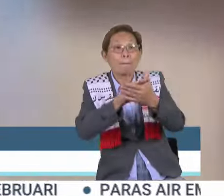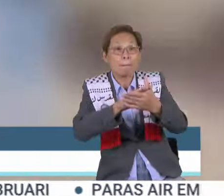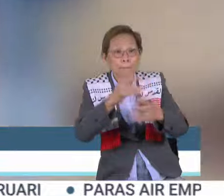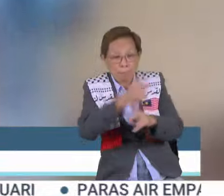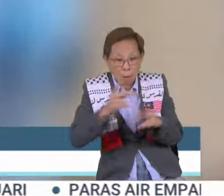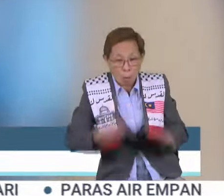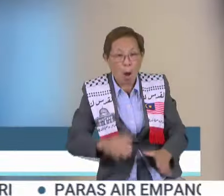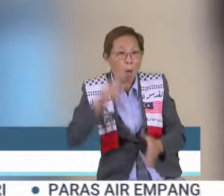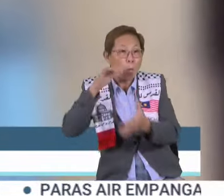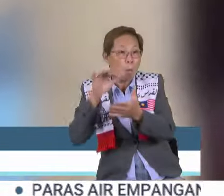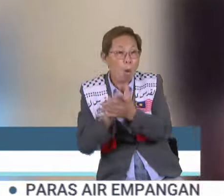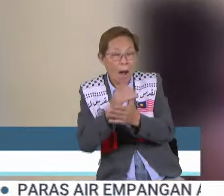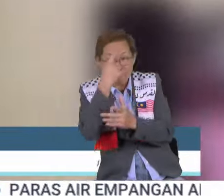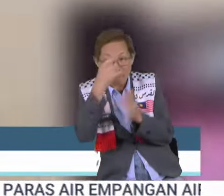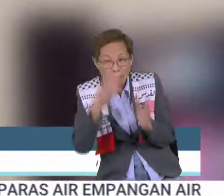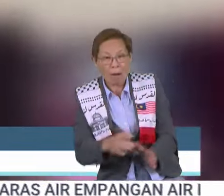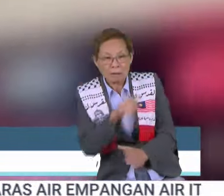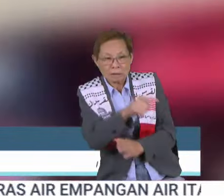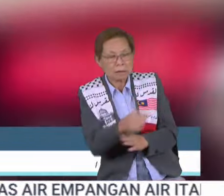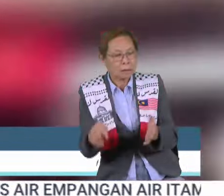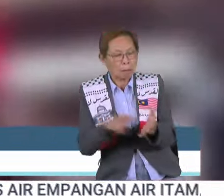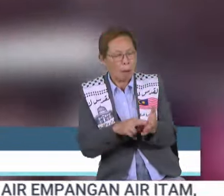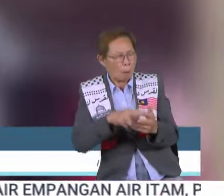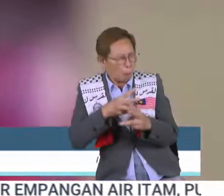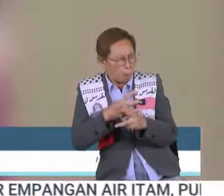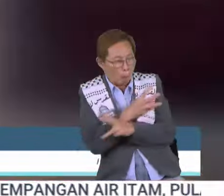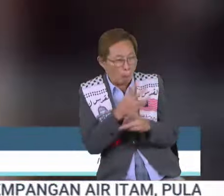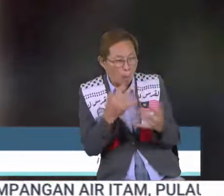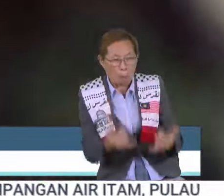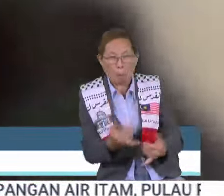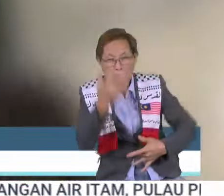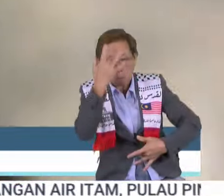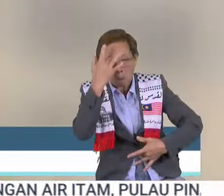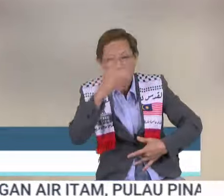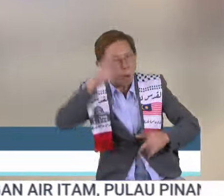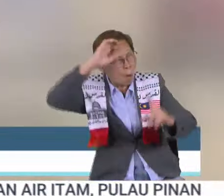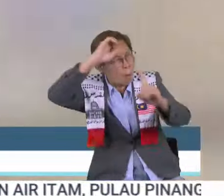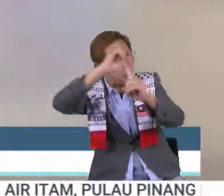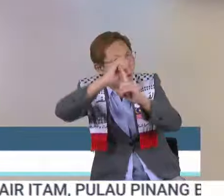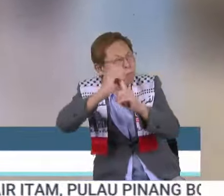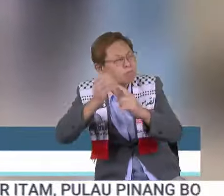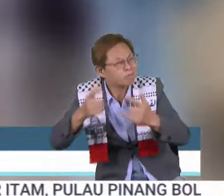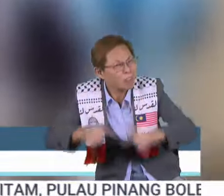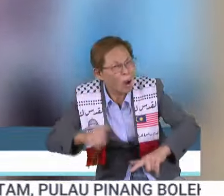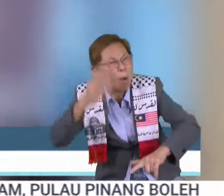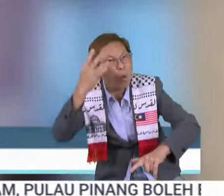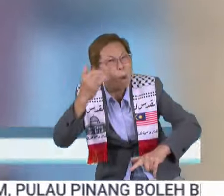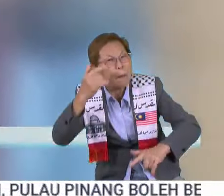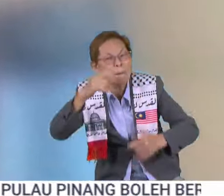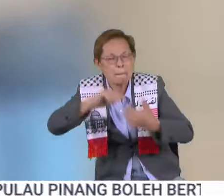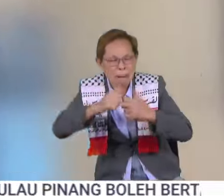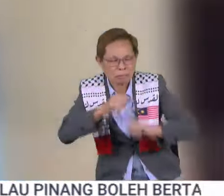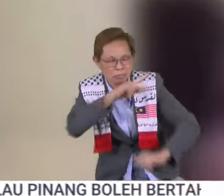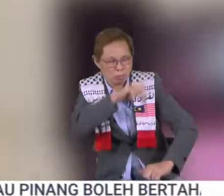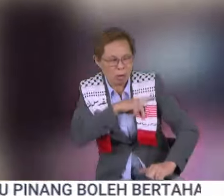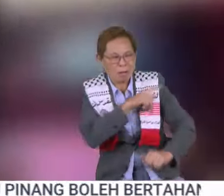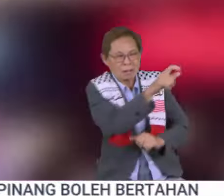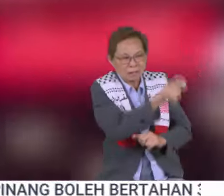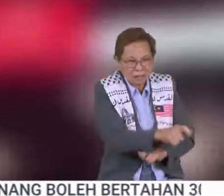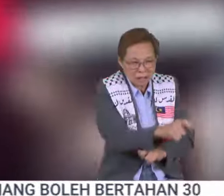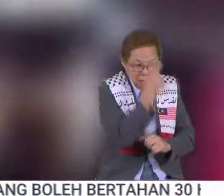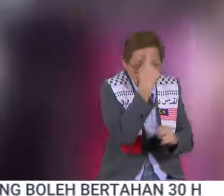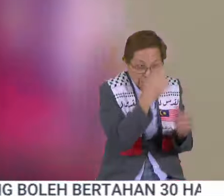Mangsa kini dilapor dalam keadaan kritikal. Siasatan awam mendapati motif kejadian disebabkan masalah peribadi antara suspek